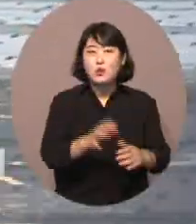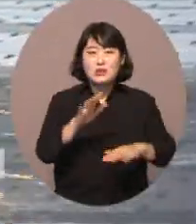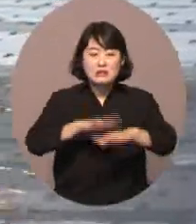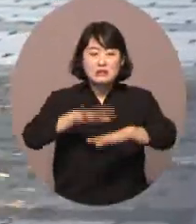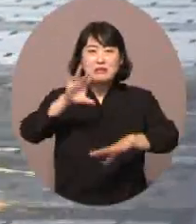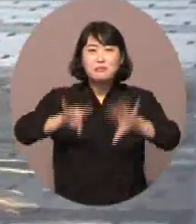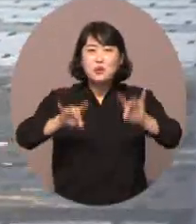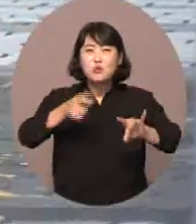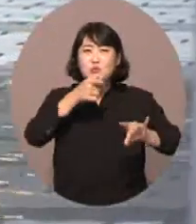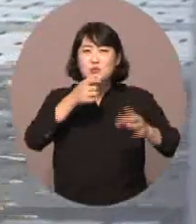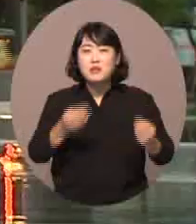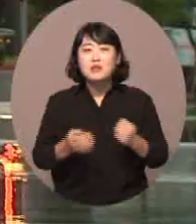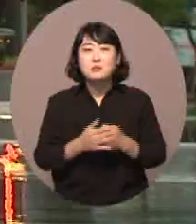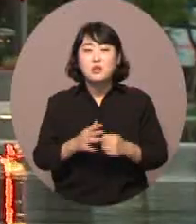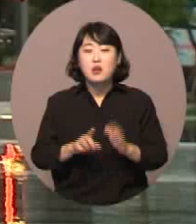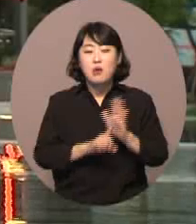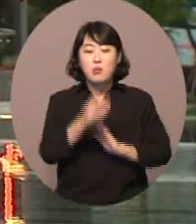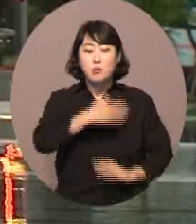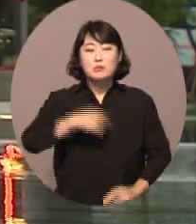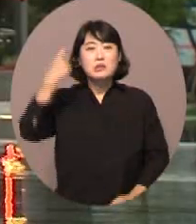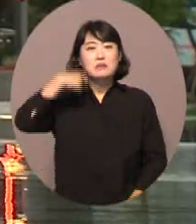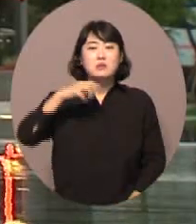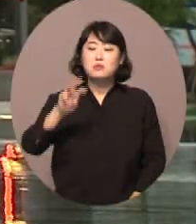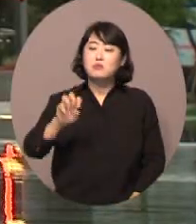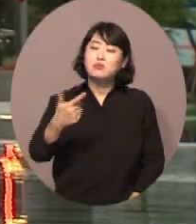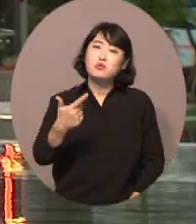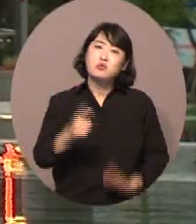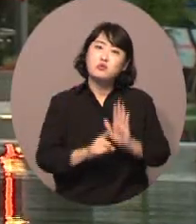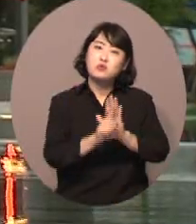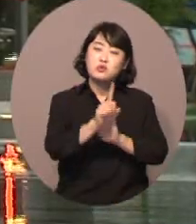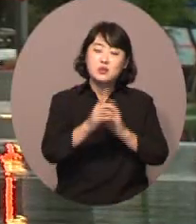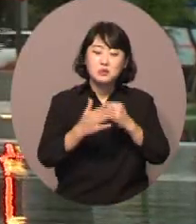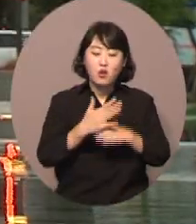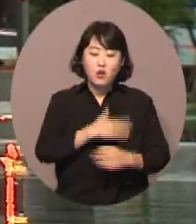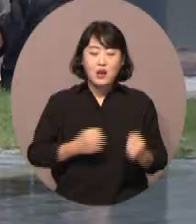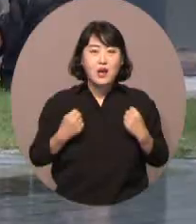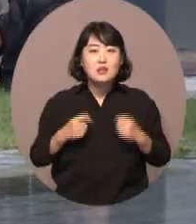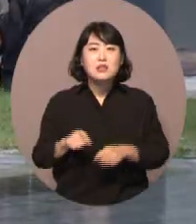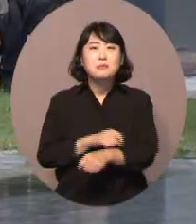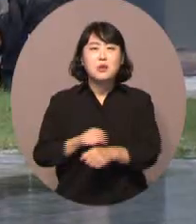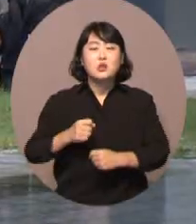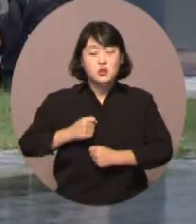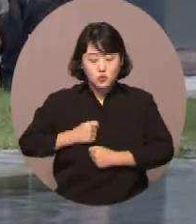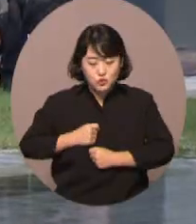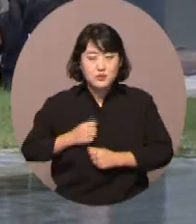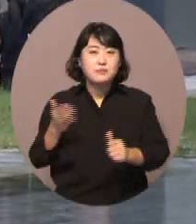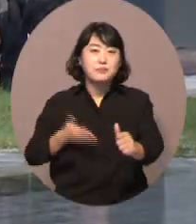높아 체감온도가 36도를 넘을 것으로 보여 건강관리에 각별히